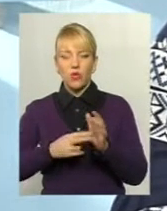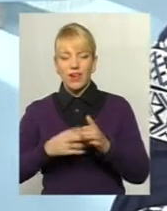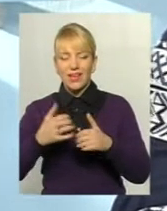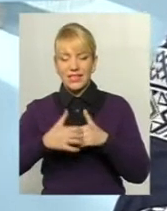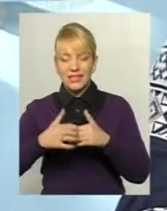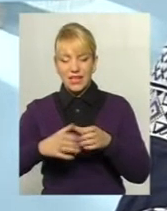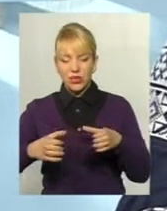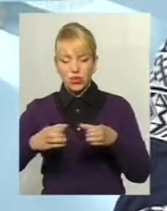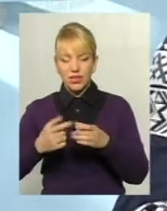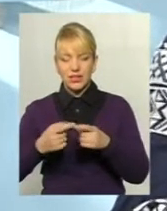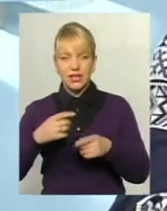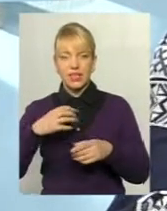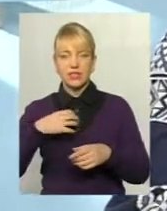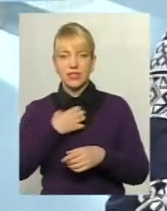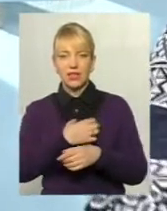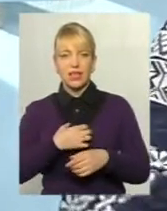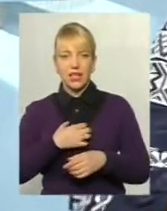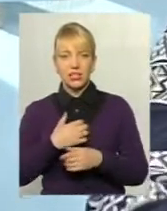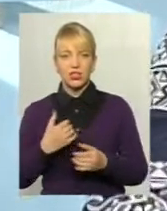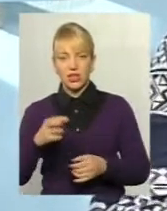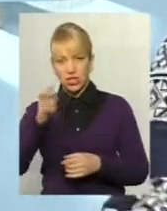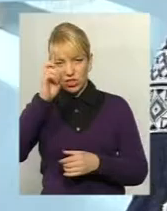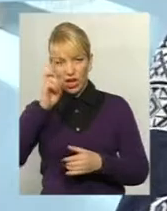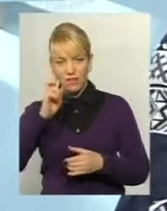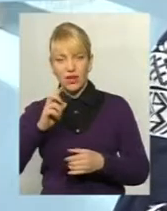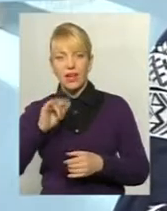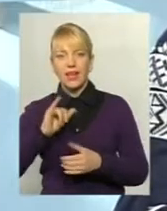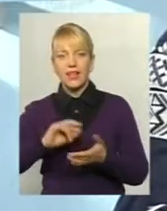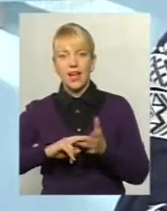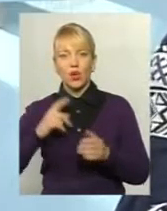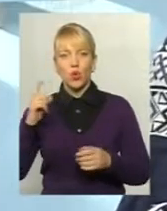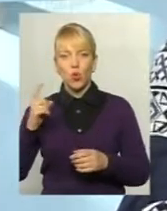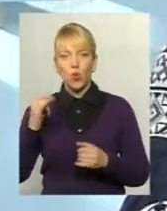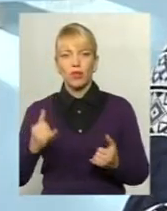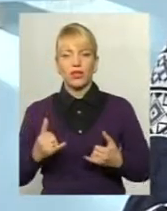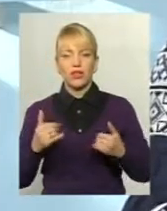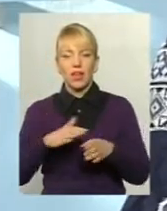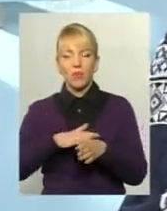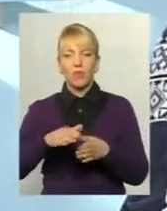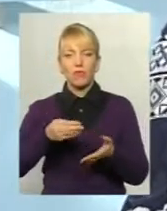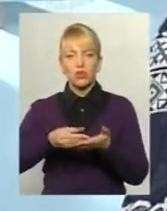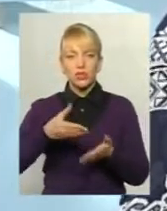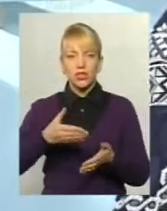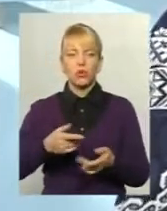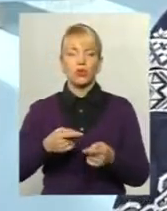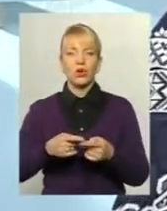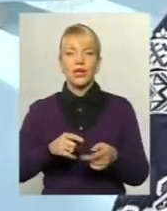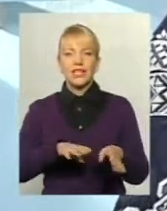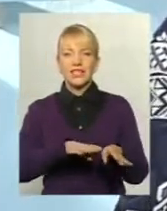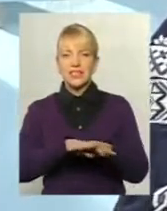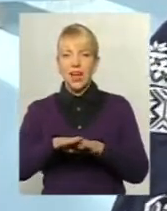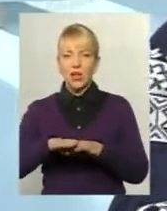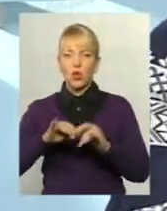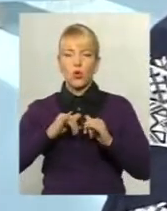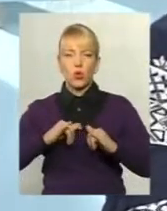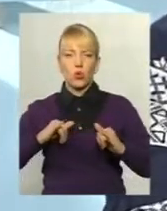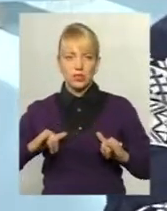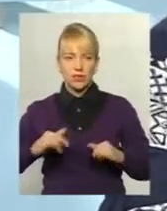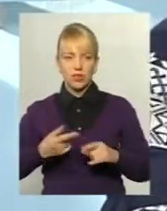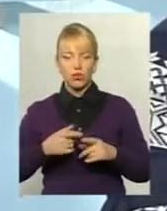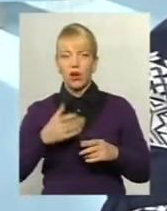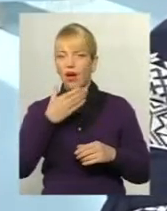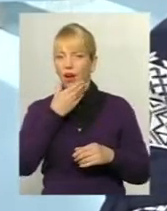задача держави, економіки для повноцінного і сталого розвитку. Дуже класне,